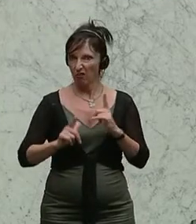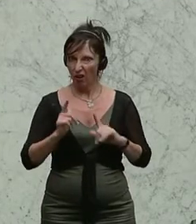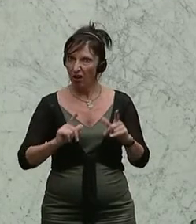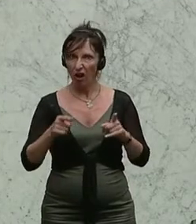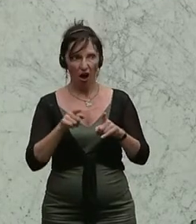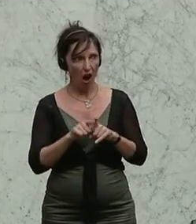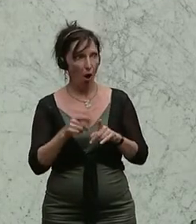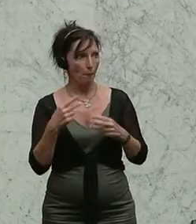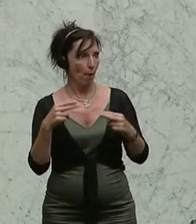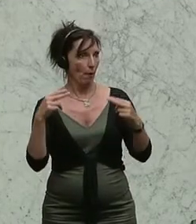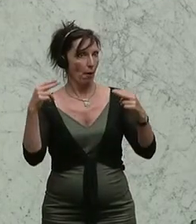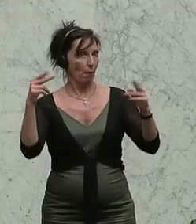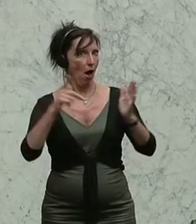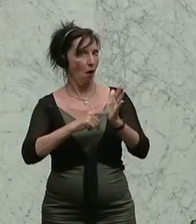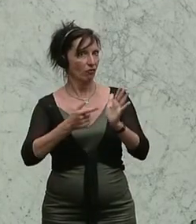Neos.